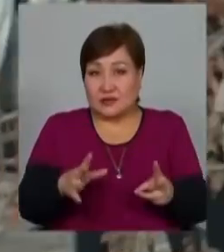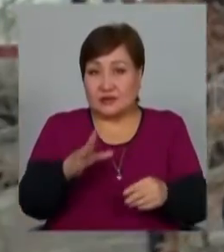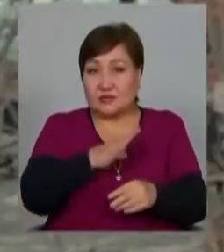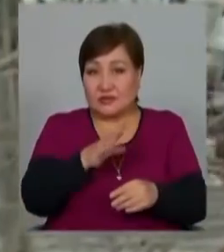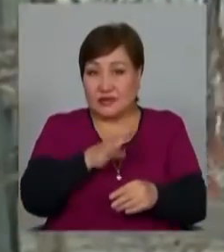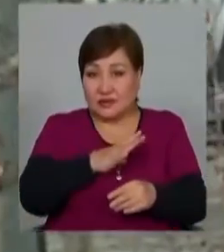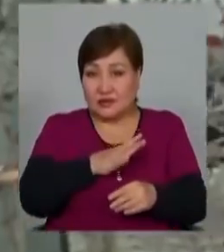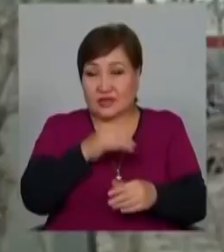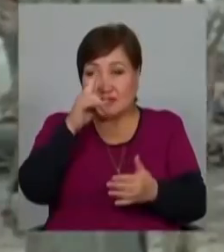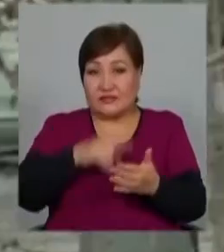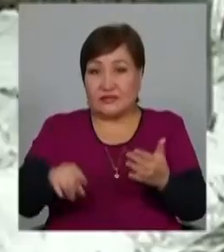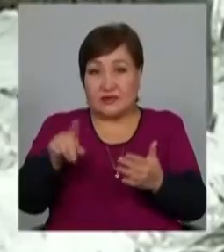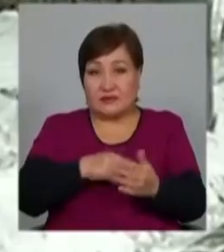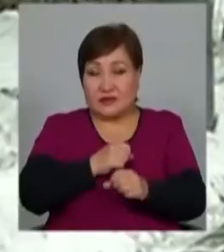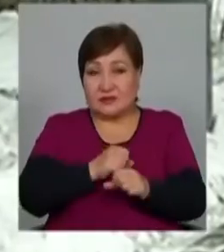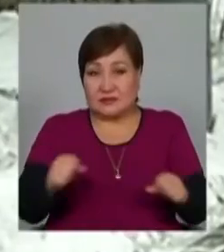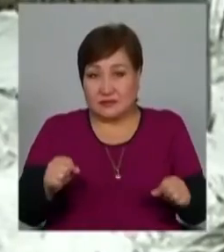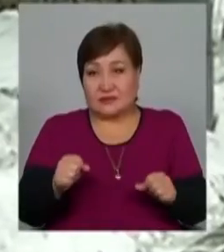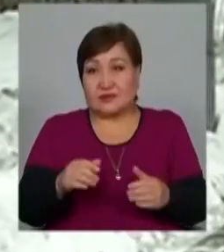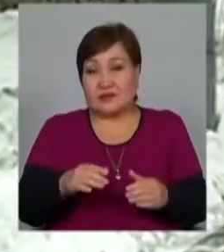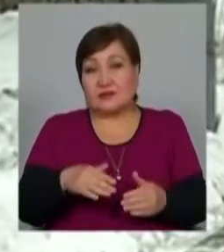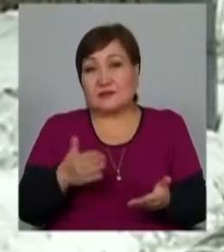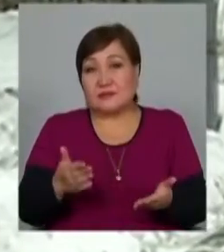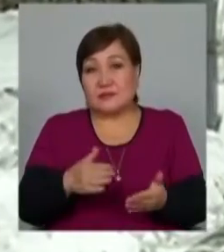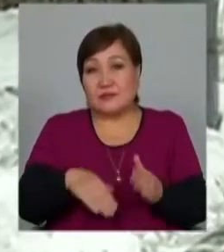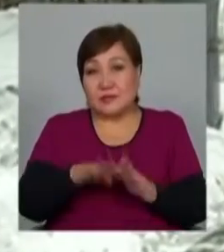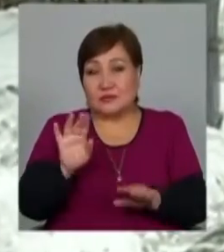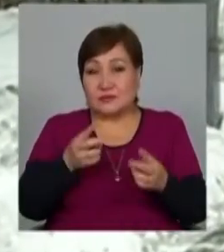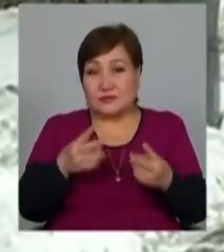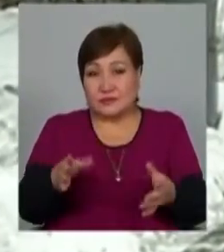олардан аулақ болуға шақырды. Жанар Ғаниқызы, Мұрат Тайжан, Алматы телеарнасы.